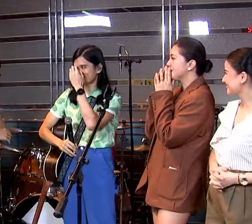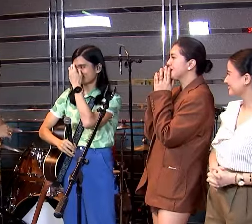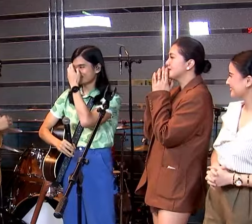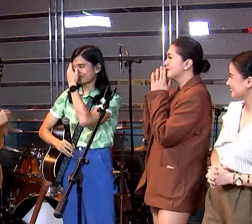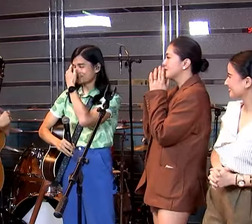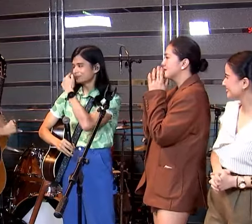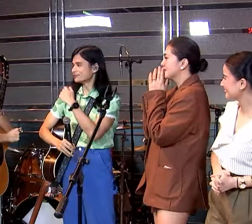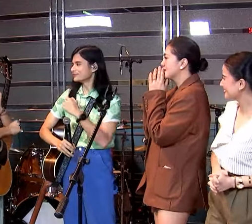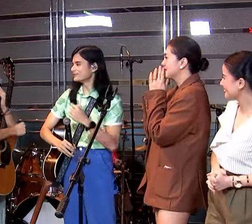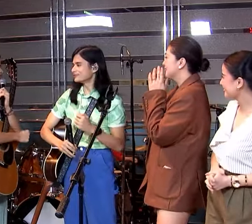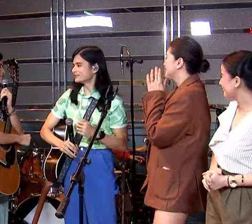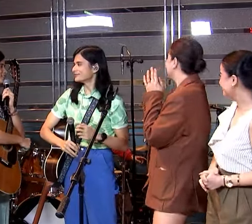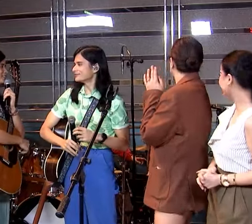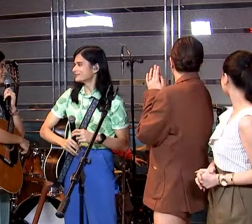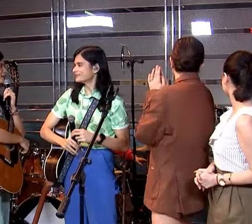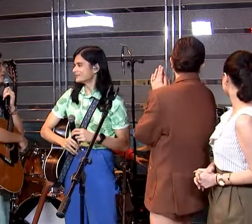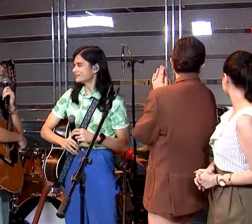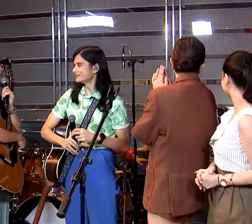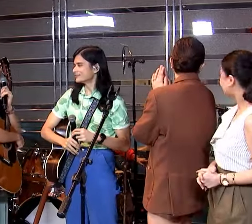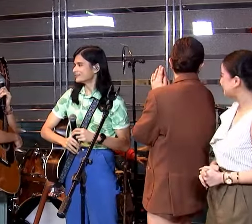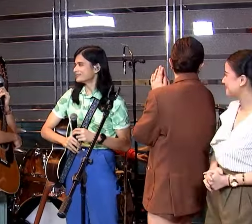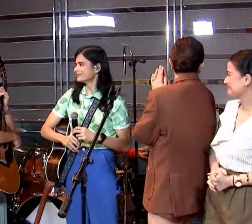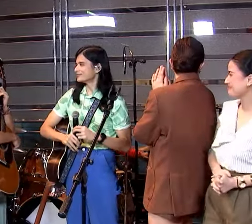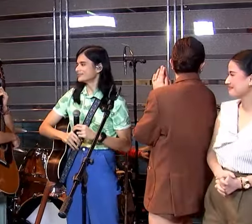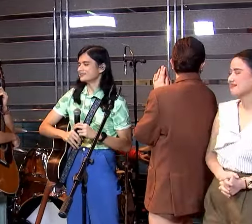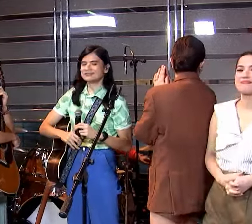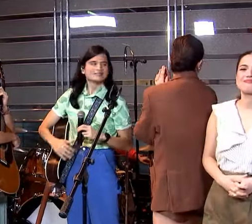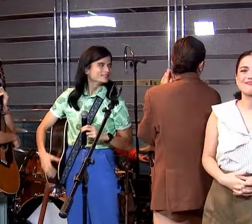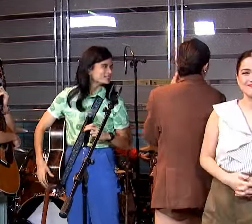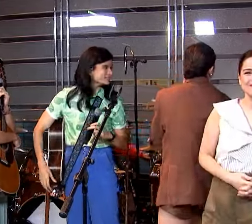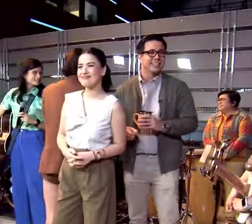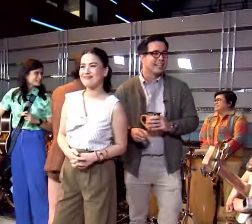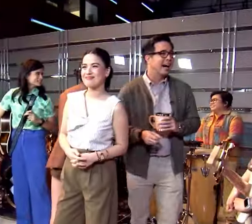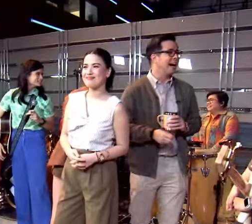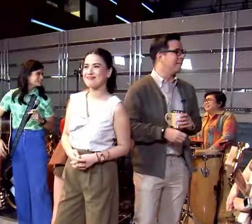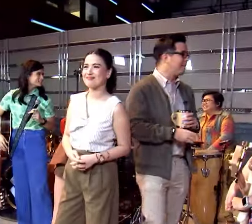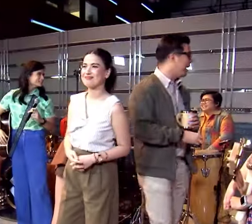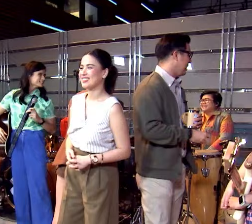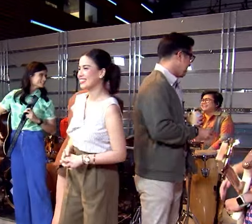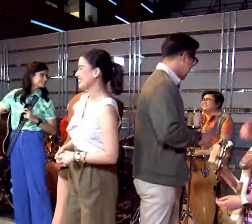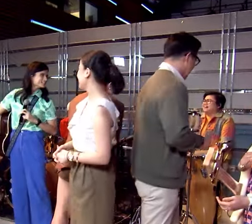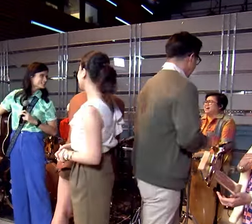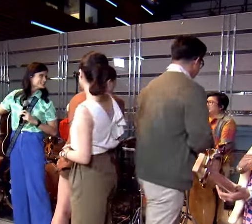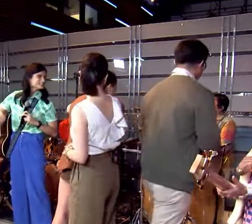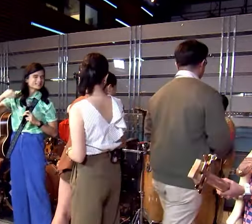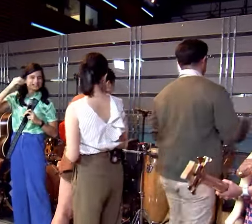kumanta yan, ako. Ako, magpapasample ka pa yan, Tony.